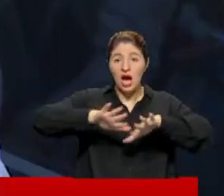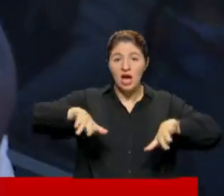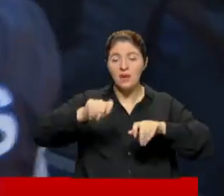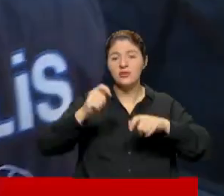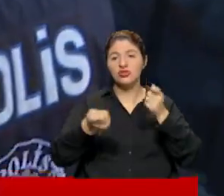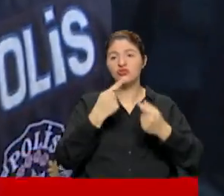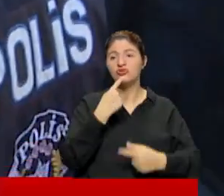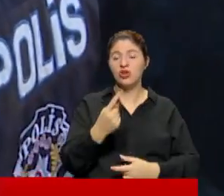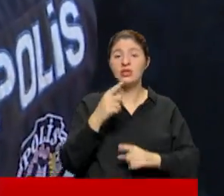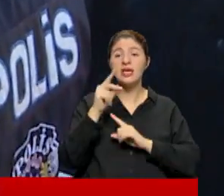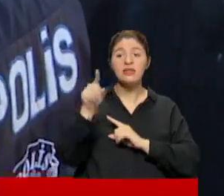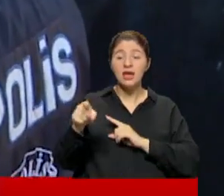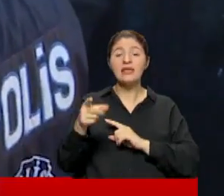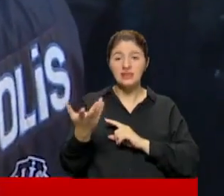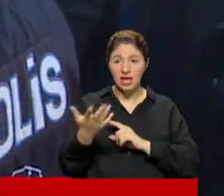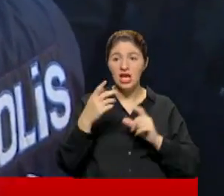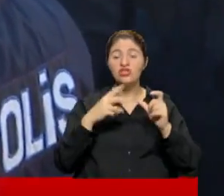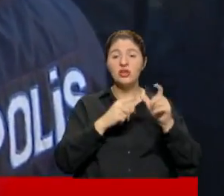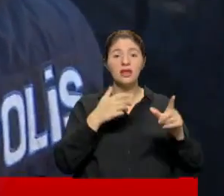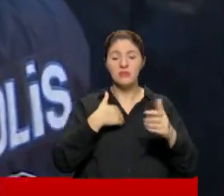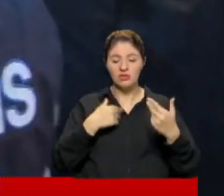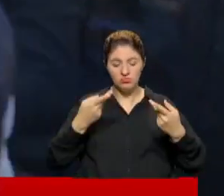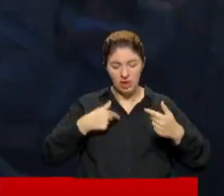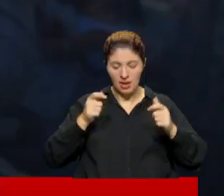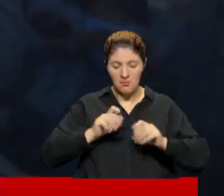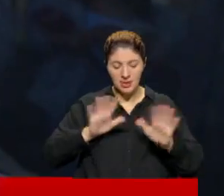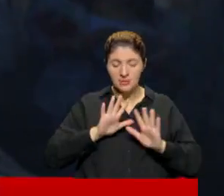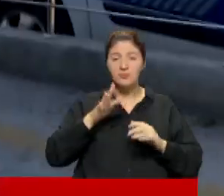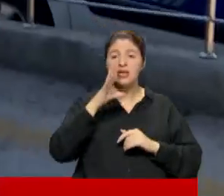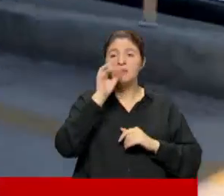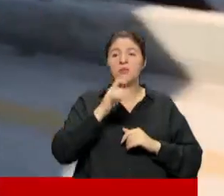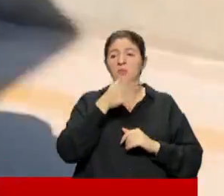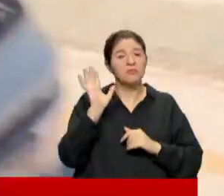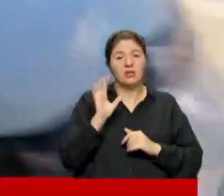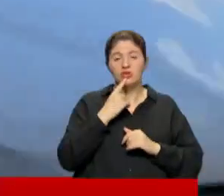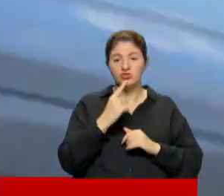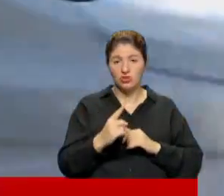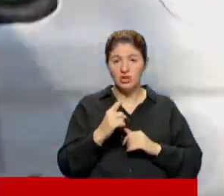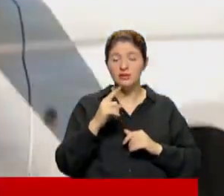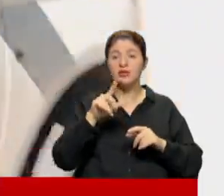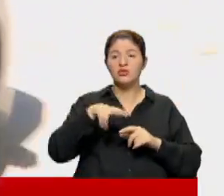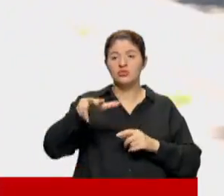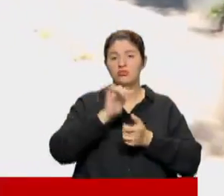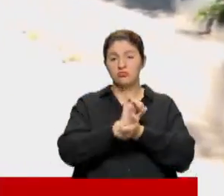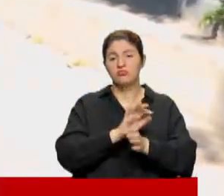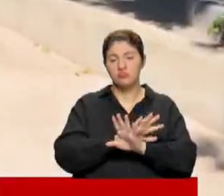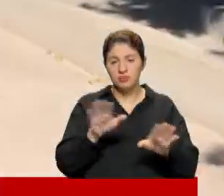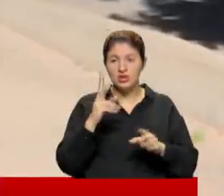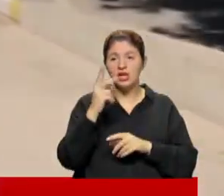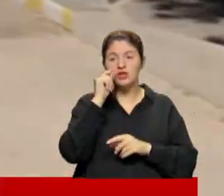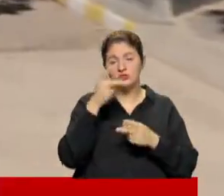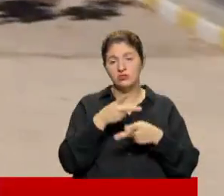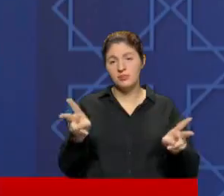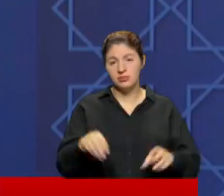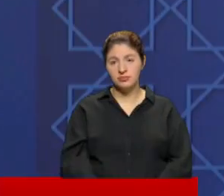çalıştığını söyledi İlker K ise Şener'i kendisinin öldürmediğini ve kimin yaptığını bilmediğini iddia etti üçü de tutuklandı iki kişi ise